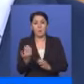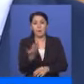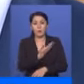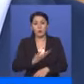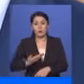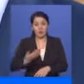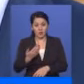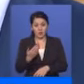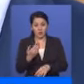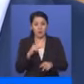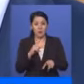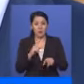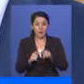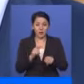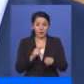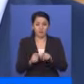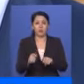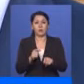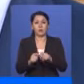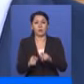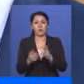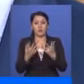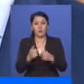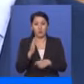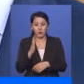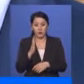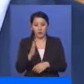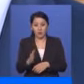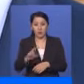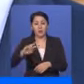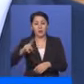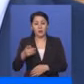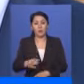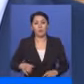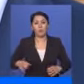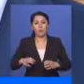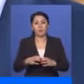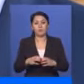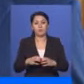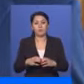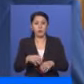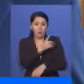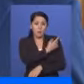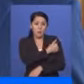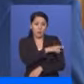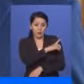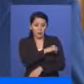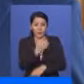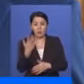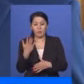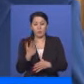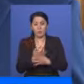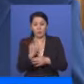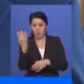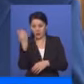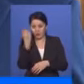барып, оларды ол мәселені шешетін боламыз. Екінші топ, ол жаңағы медициналық көмек көрсету